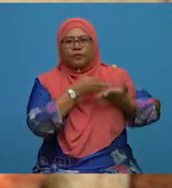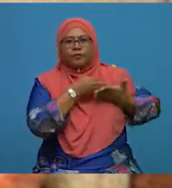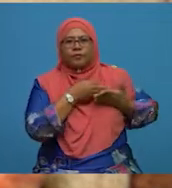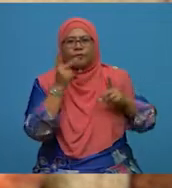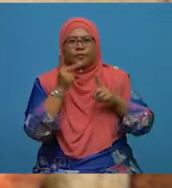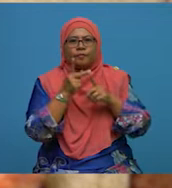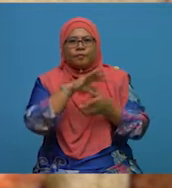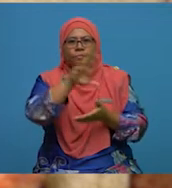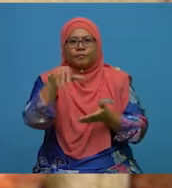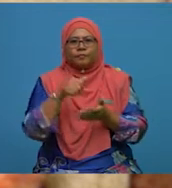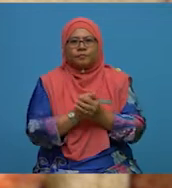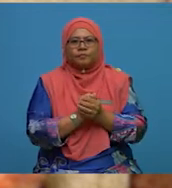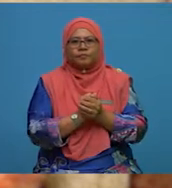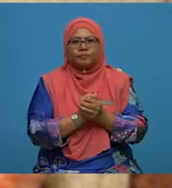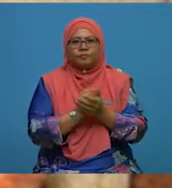pada semua.